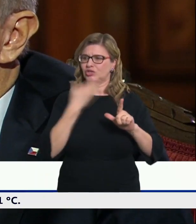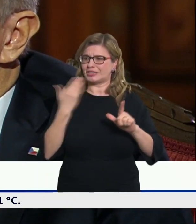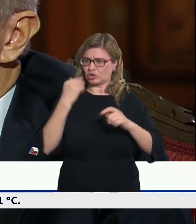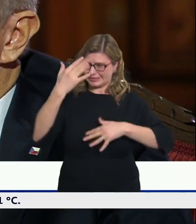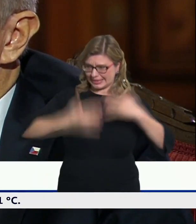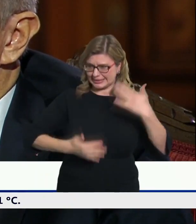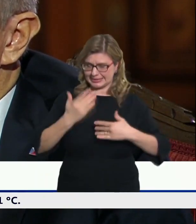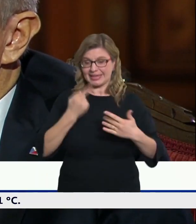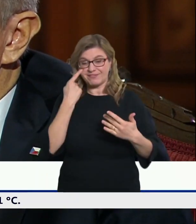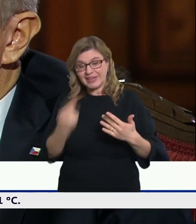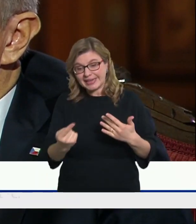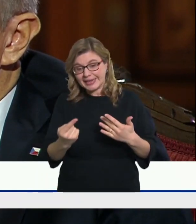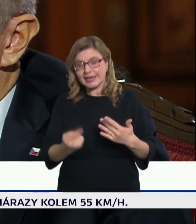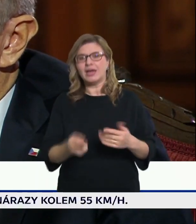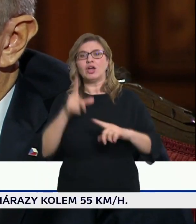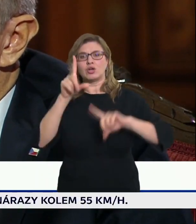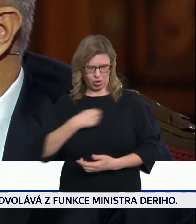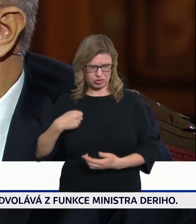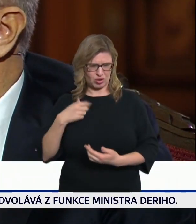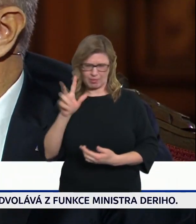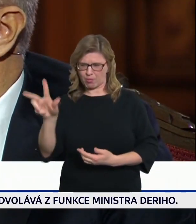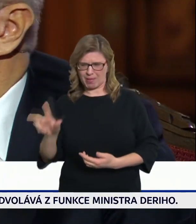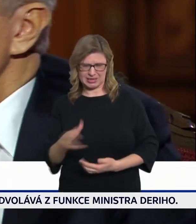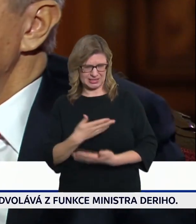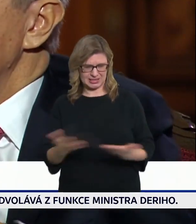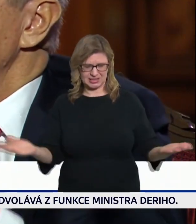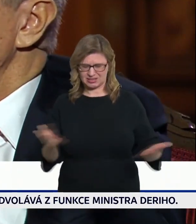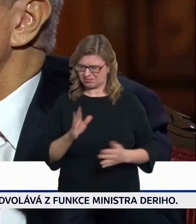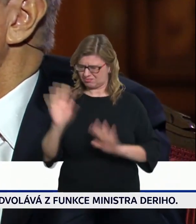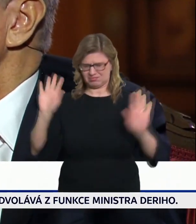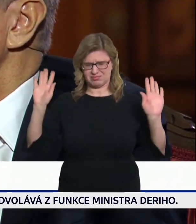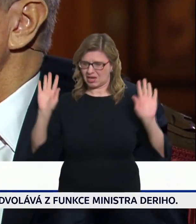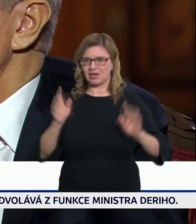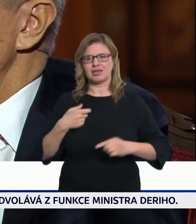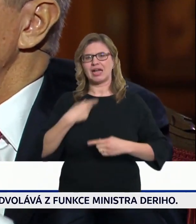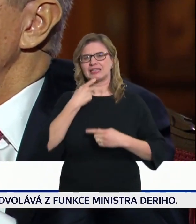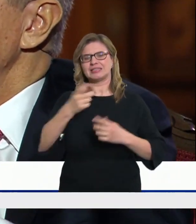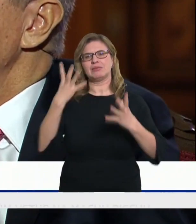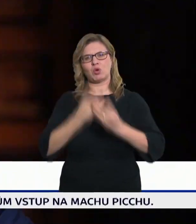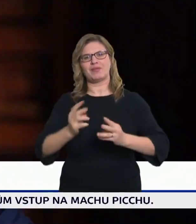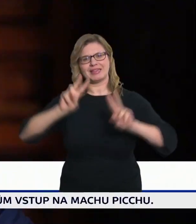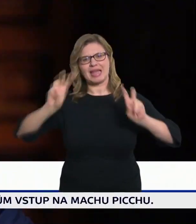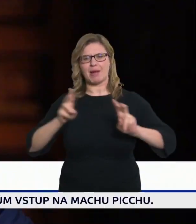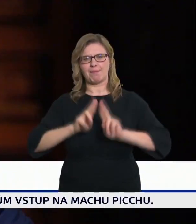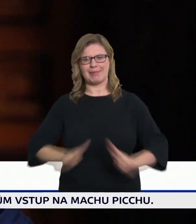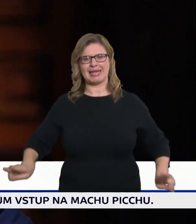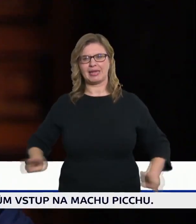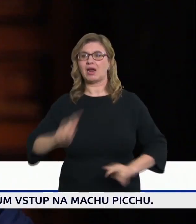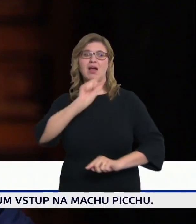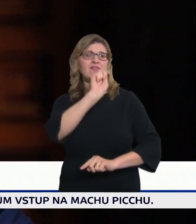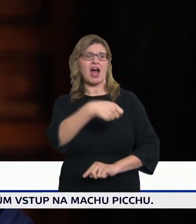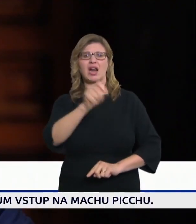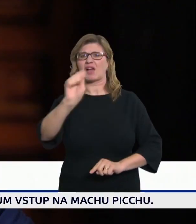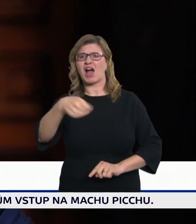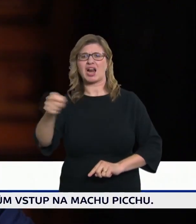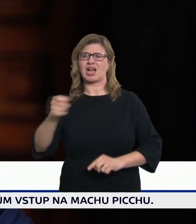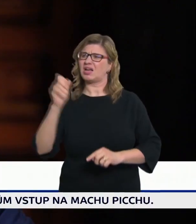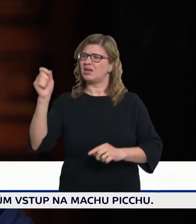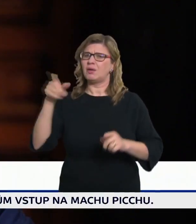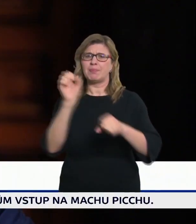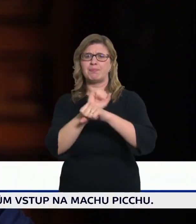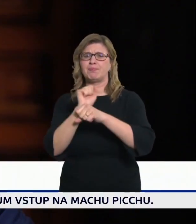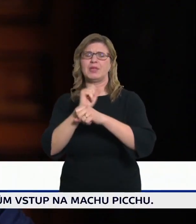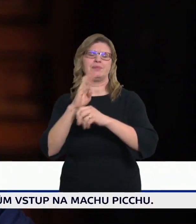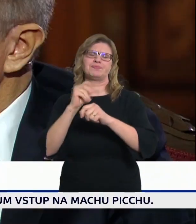všem dostupné, není to pravda. Černé na bílém. Není to pravda. Pan generál mluví o válce, vláda mluví o válce. Zpátky jenom, ale to jsou naše spojenecké